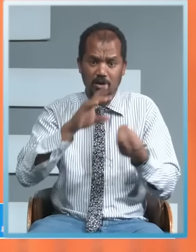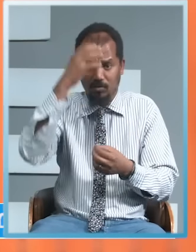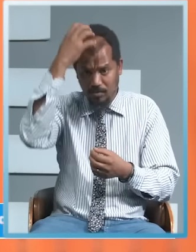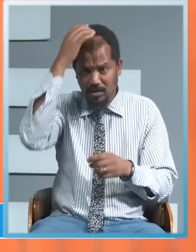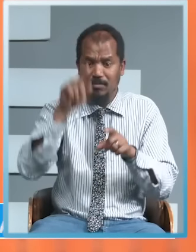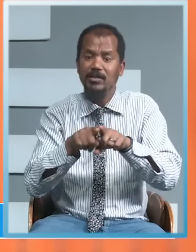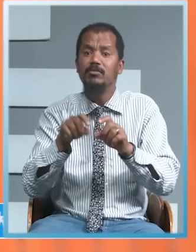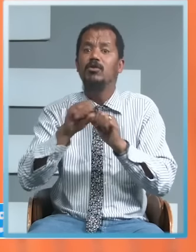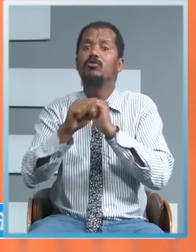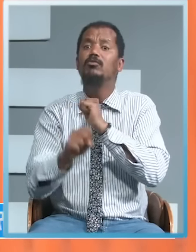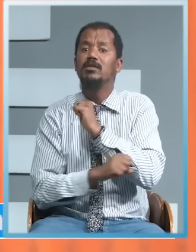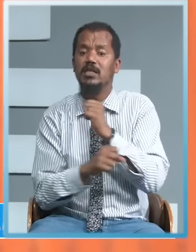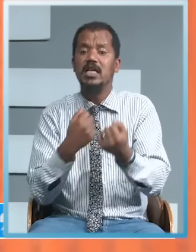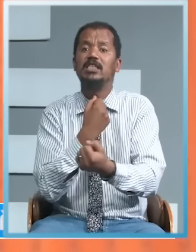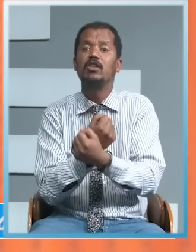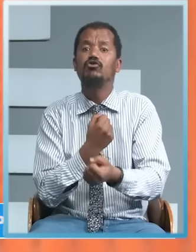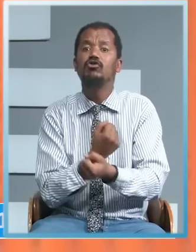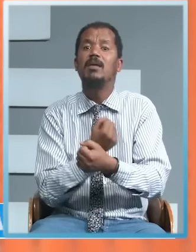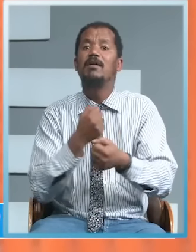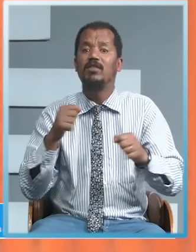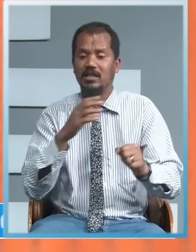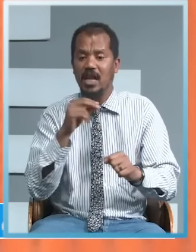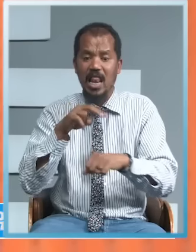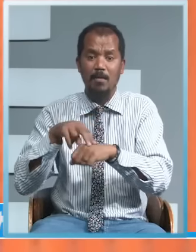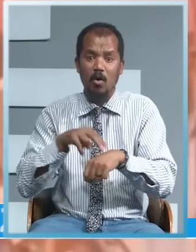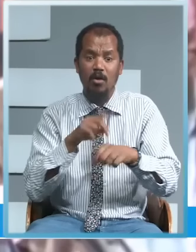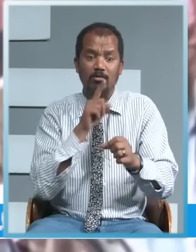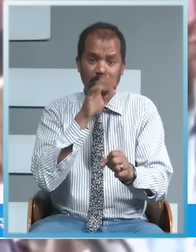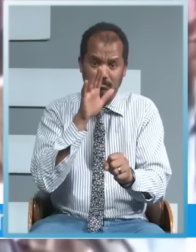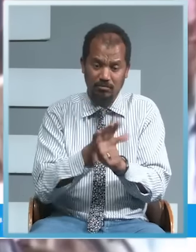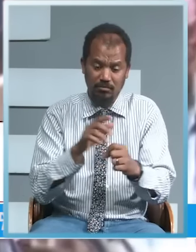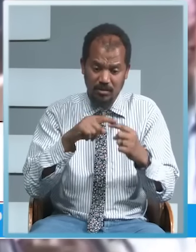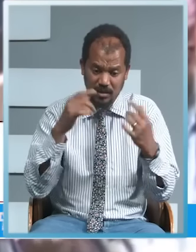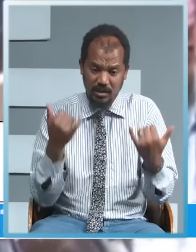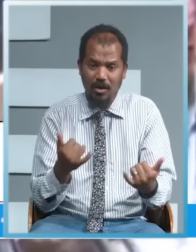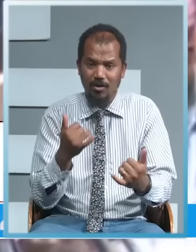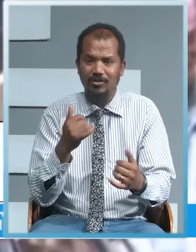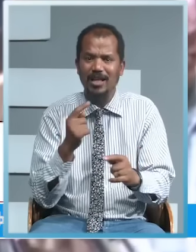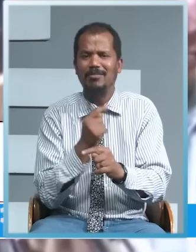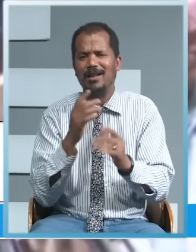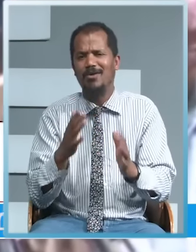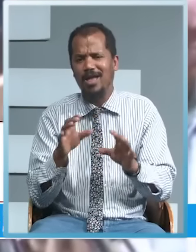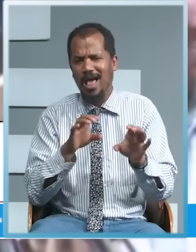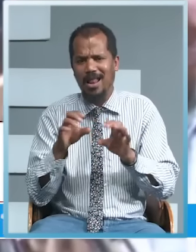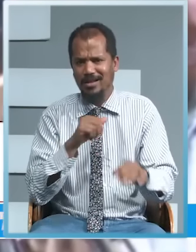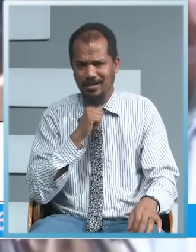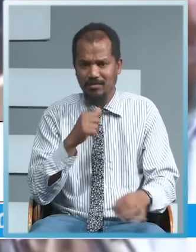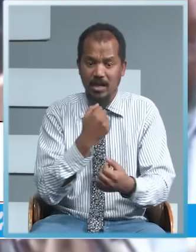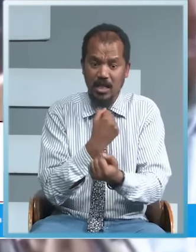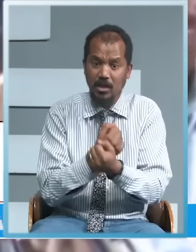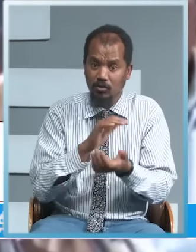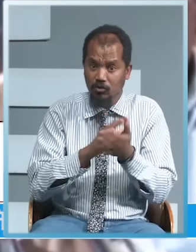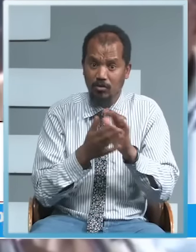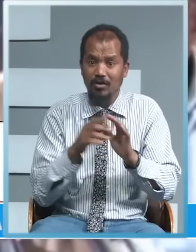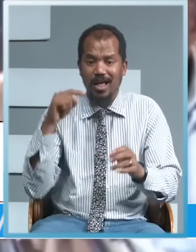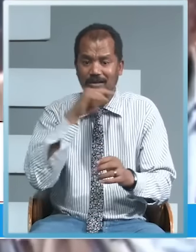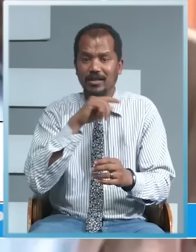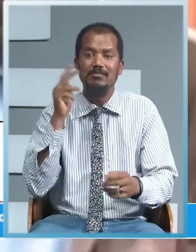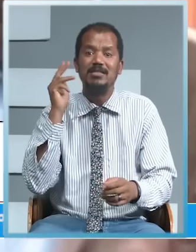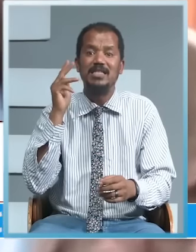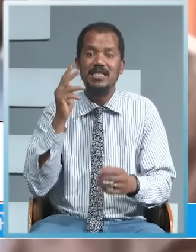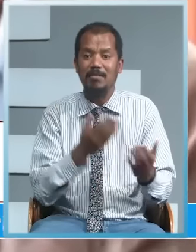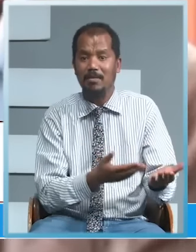መንግስት በስምምነቱ መሰረት እስረኞችን ለመፍታትና ለማቋቋም የገባውን ቃል እስካሁን ገቢር አላደረገም ብለዋል። የታሰሩትም ቢሆን የሐሰት